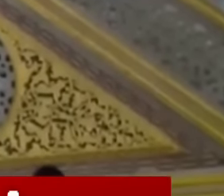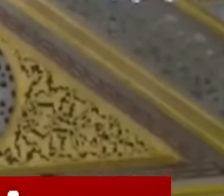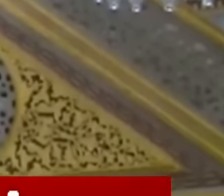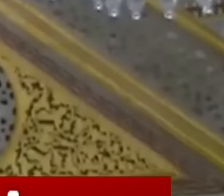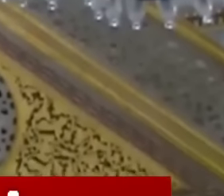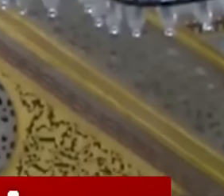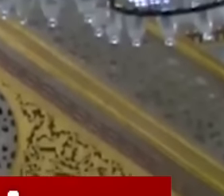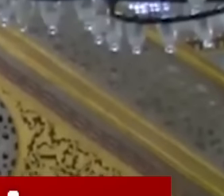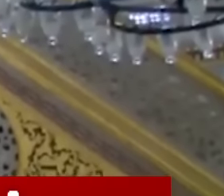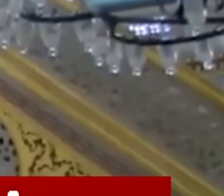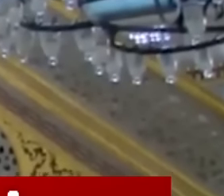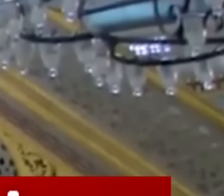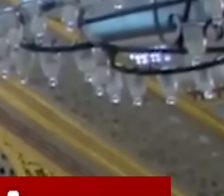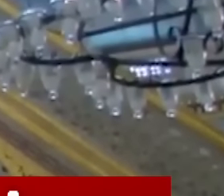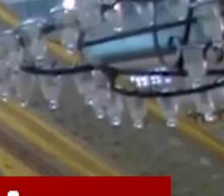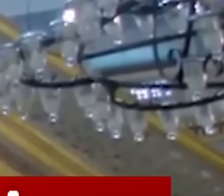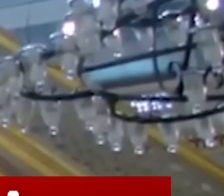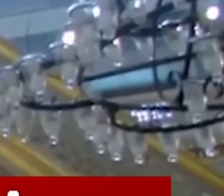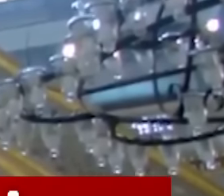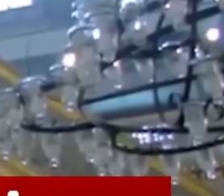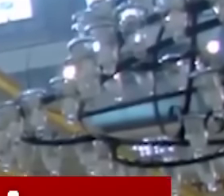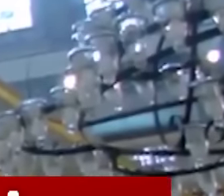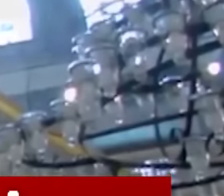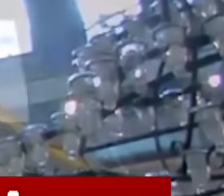alessalam. Hayya alel